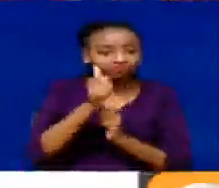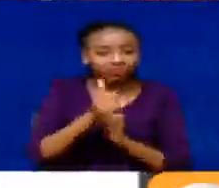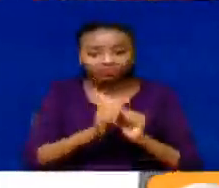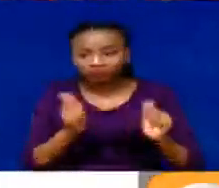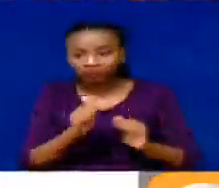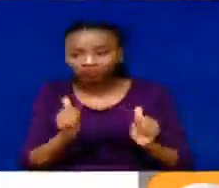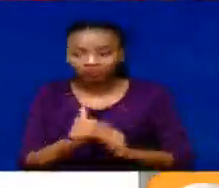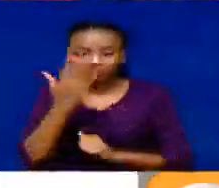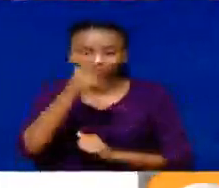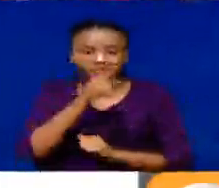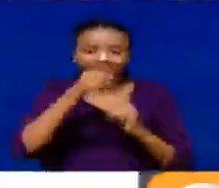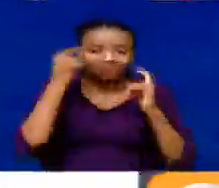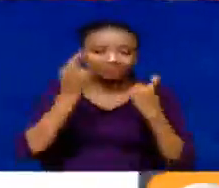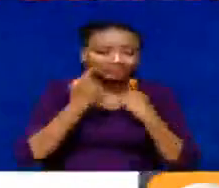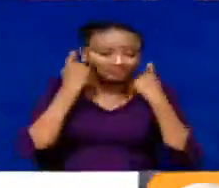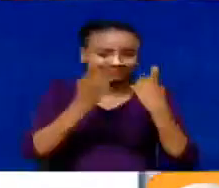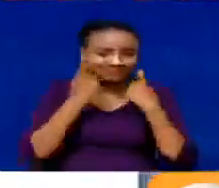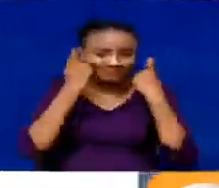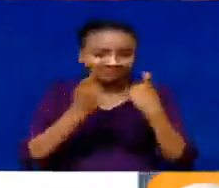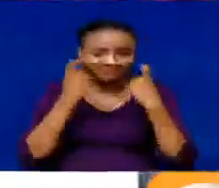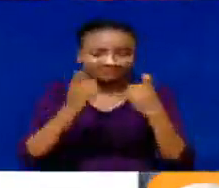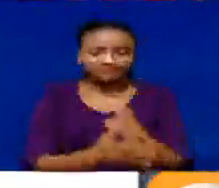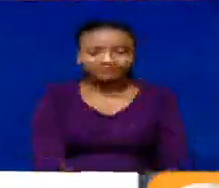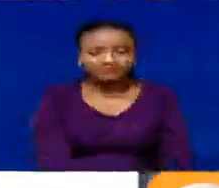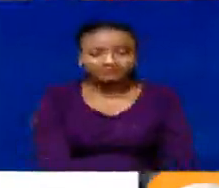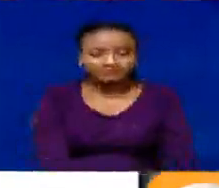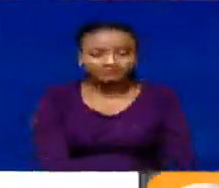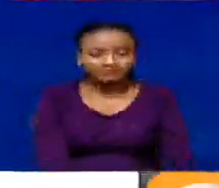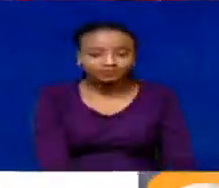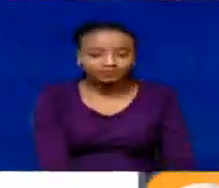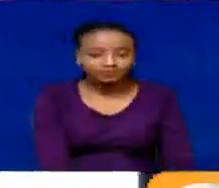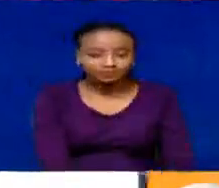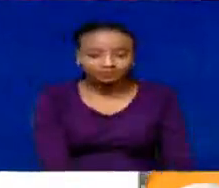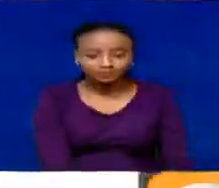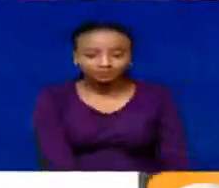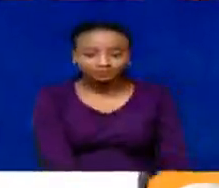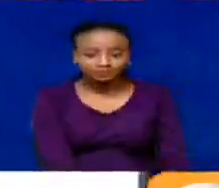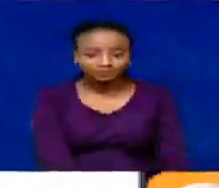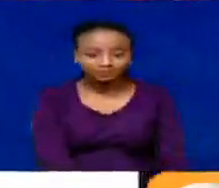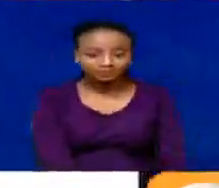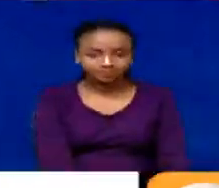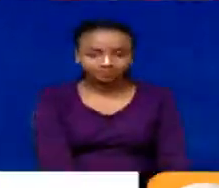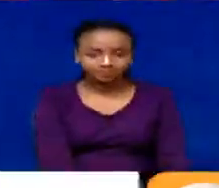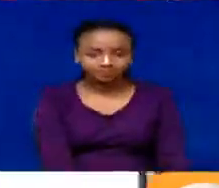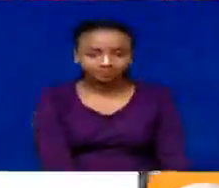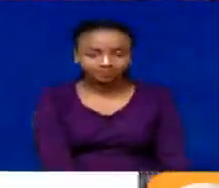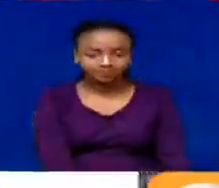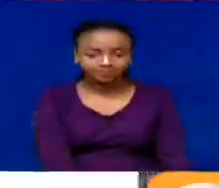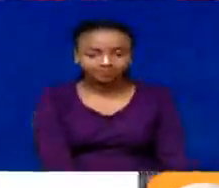yao, jishinde ushinde. Gatete Njoroge, runinga ya Citizen, kaunti ya Kiambu.